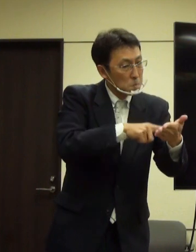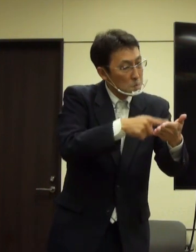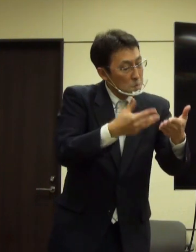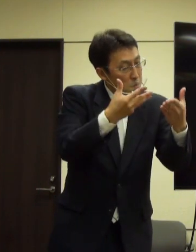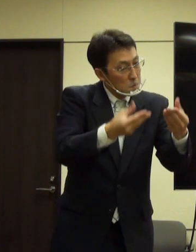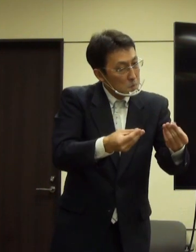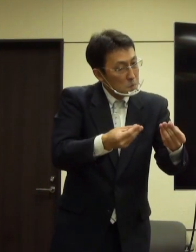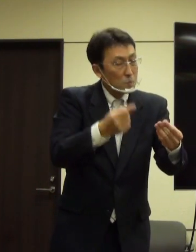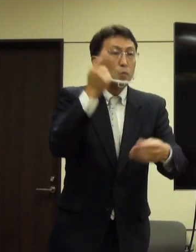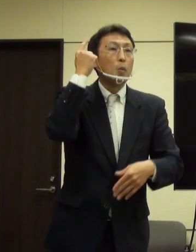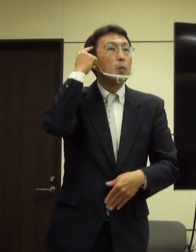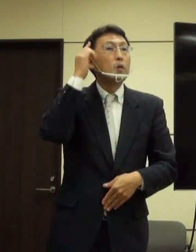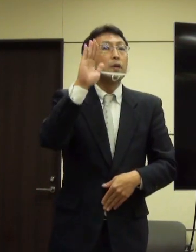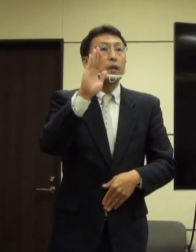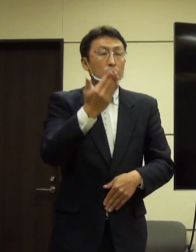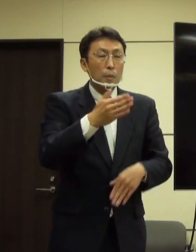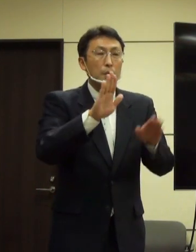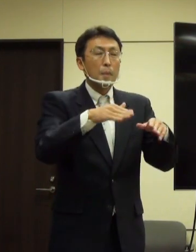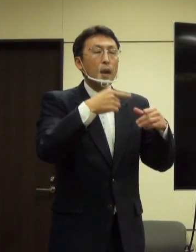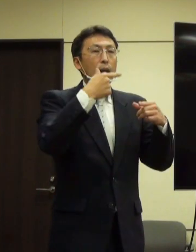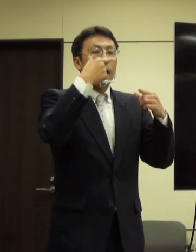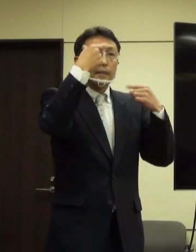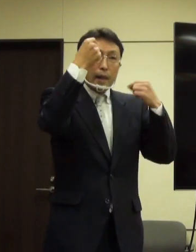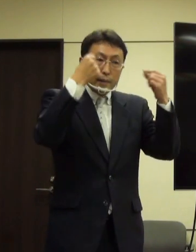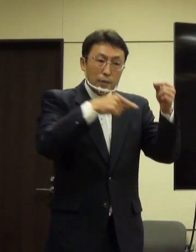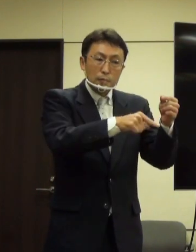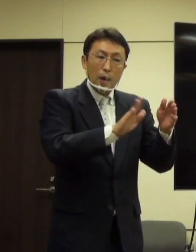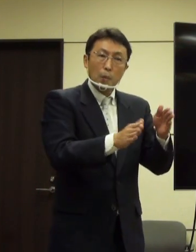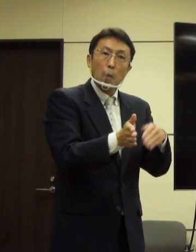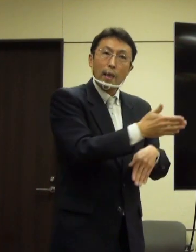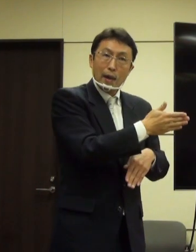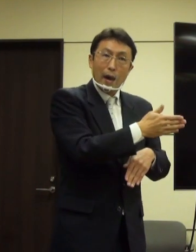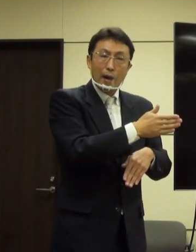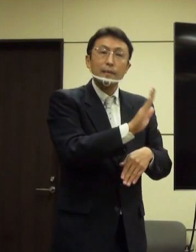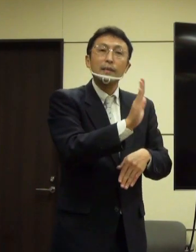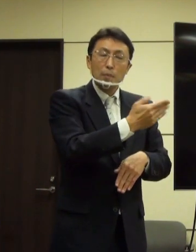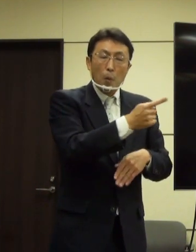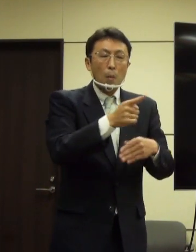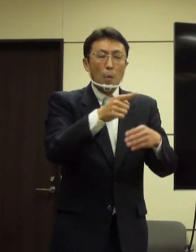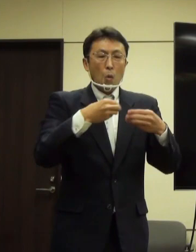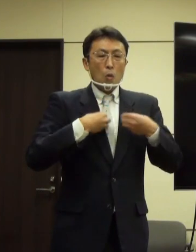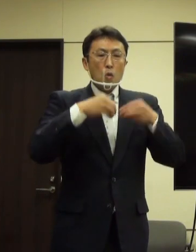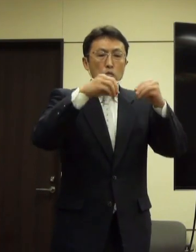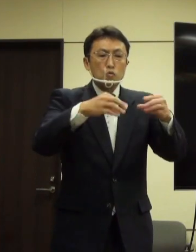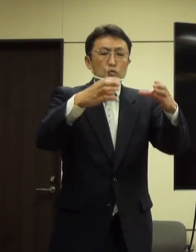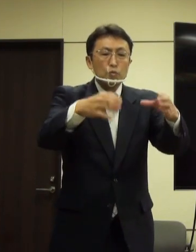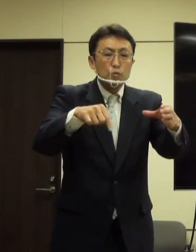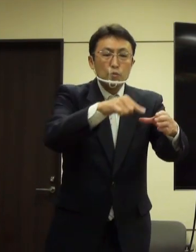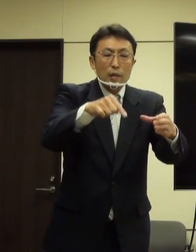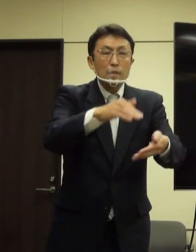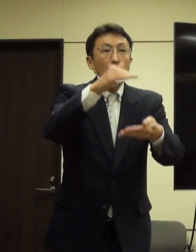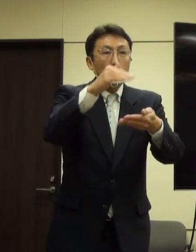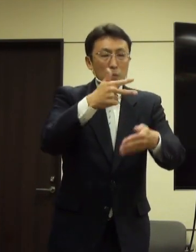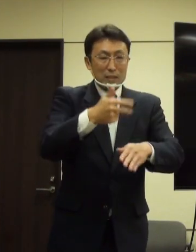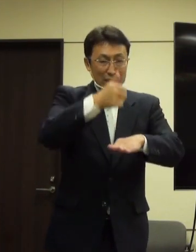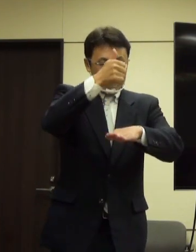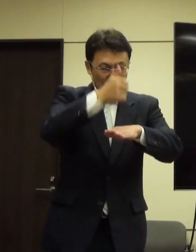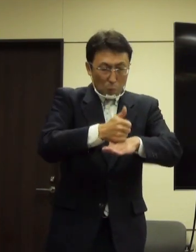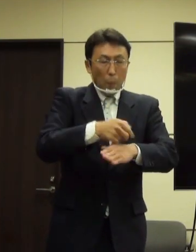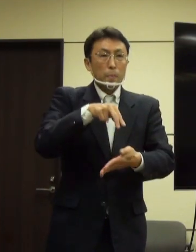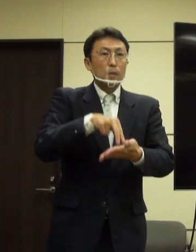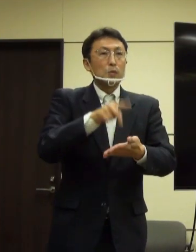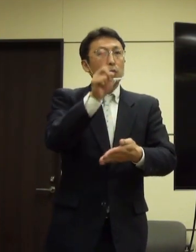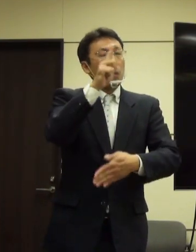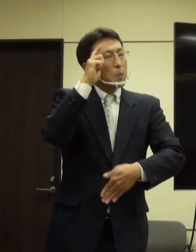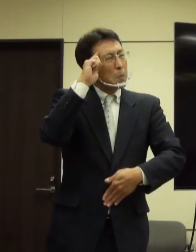かなというところを当てますこの俺ら今動いているクラスターに関しの主張の方にしかいかがでしょうかハイあの日夕な方はですね理系